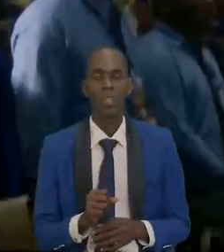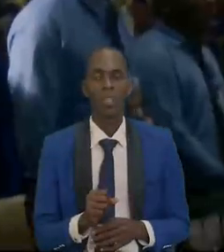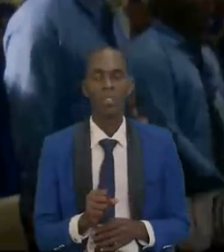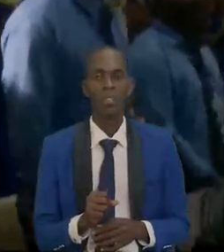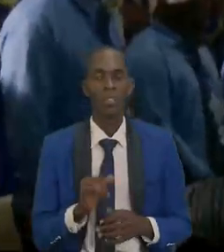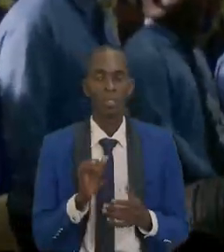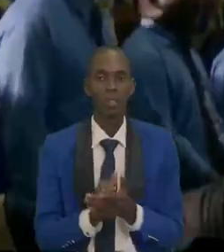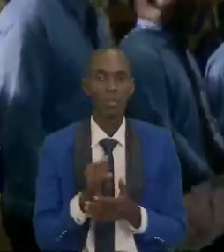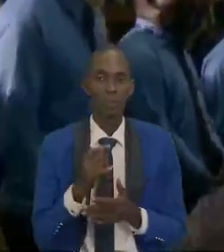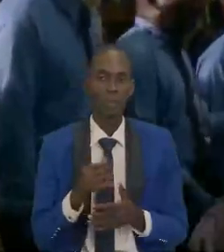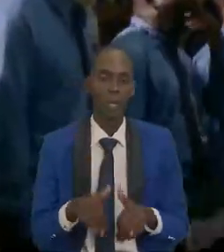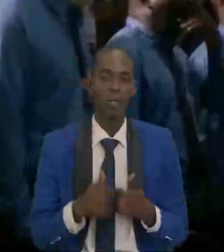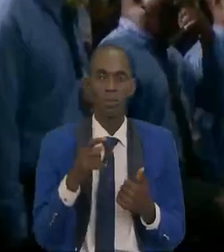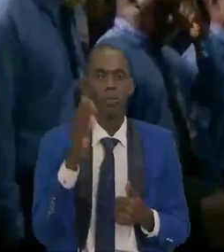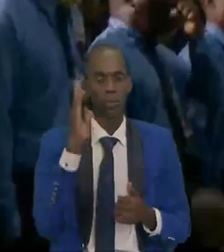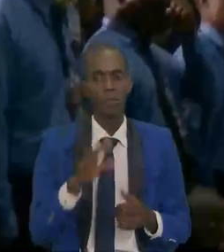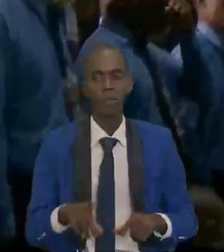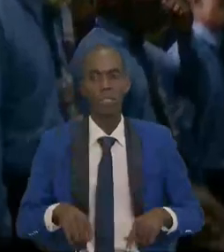Et tu pourras vivre